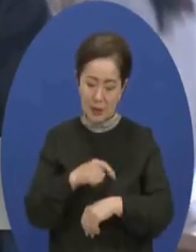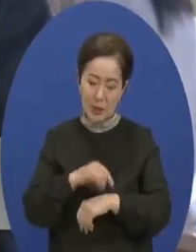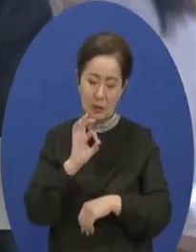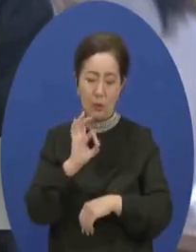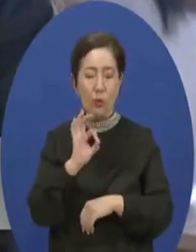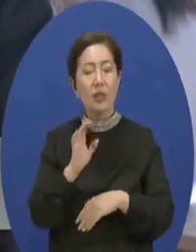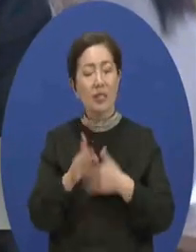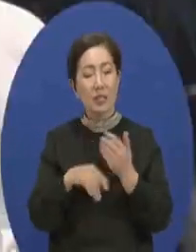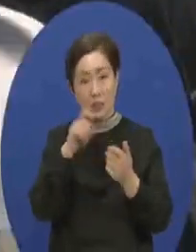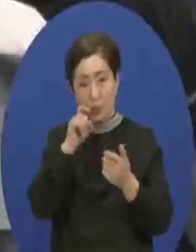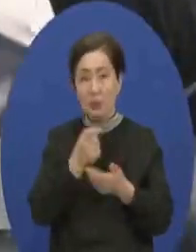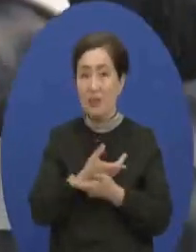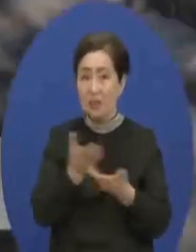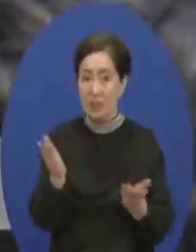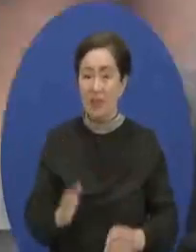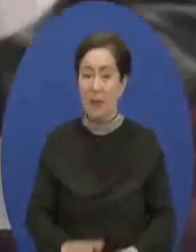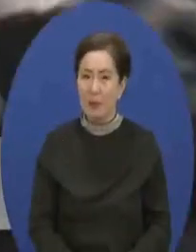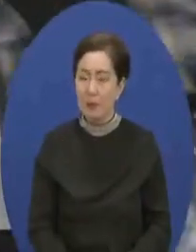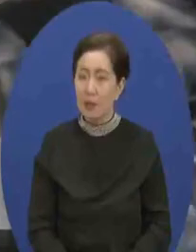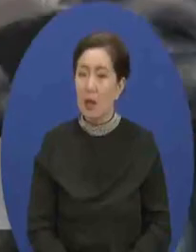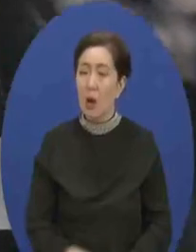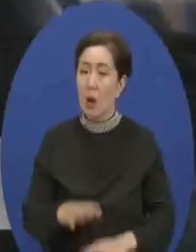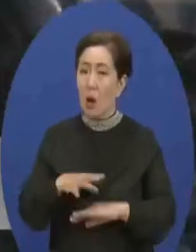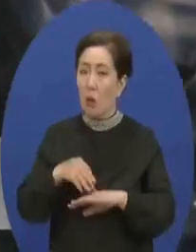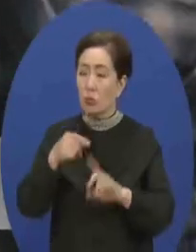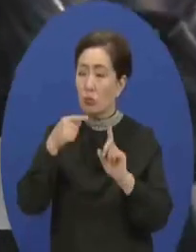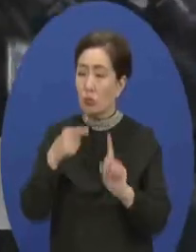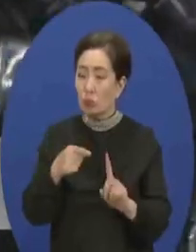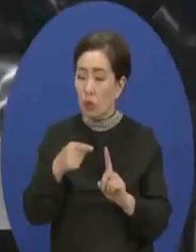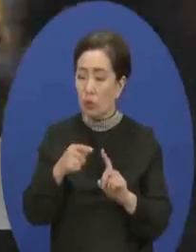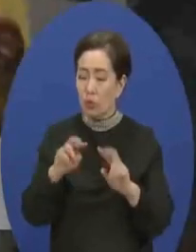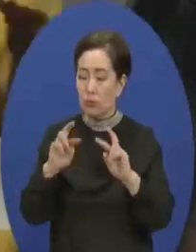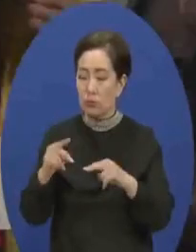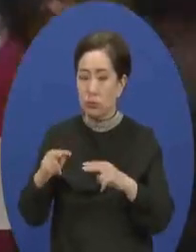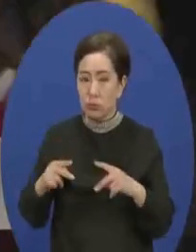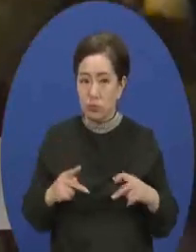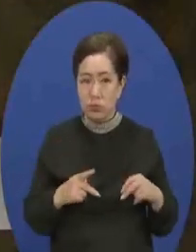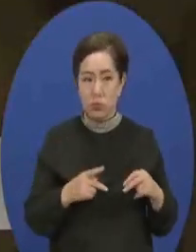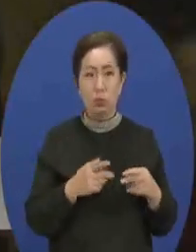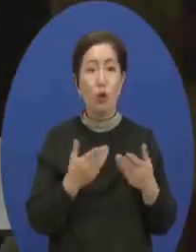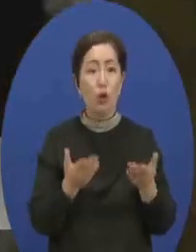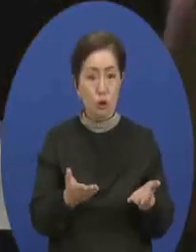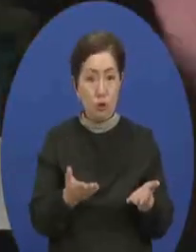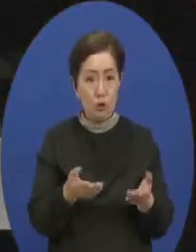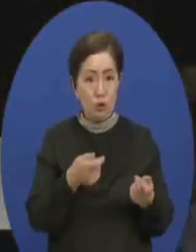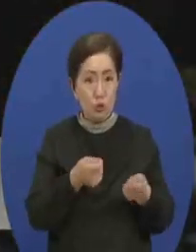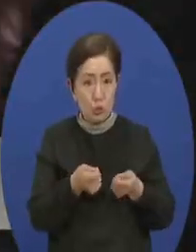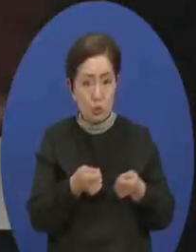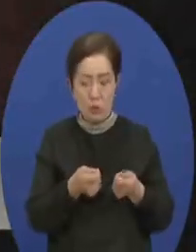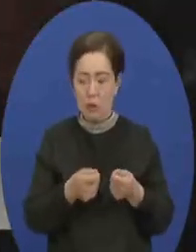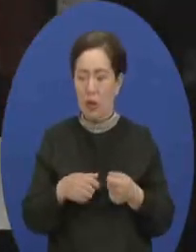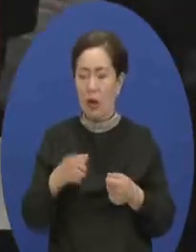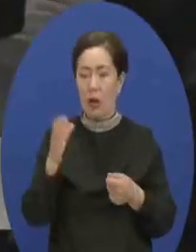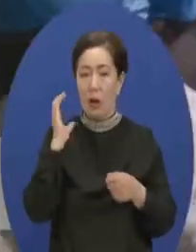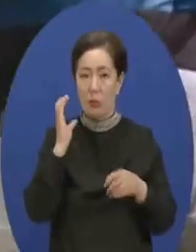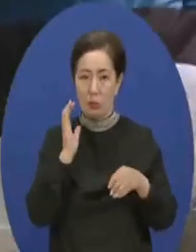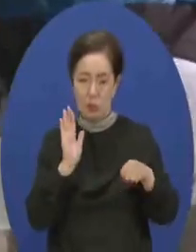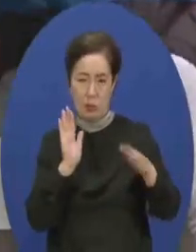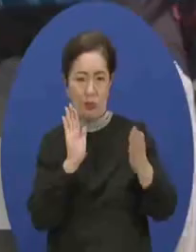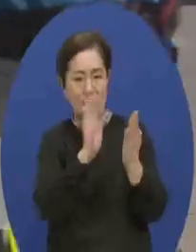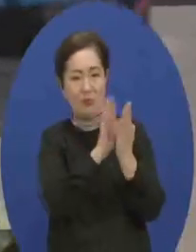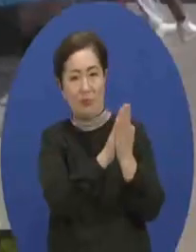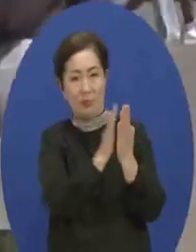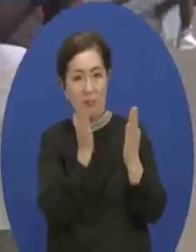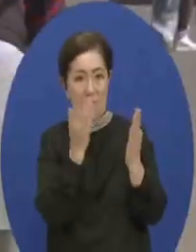боловсон өнгөрүүлцгээрэй гэж хүсэж байна. Мон оюутнуудад зориулж хэд хэдэн өөрчлөлт зохицуулт хийж байгаа. Тухайлбал нийтийн тээврийн карта өргөдүүлсэн тохиолдолд